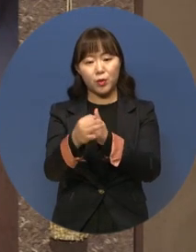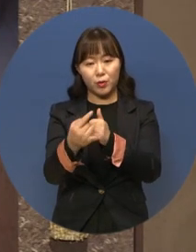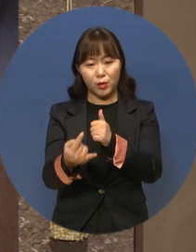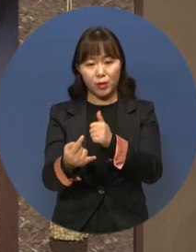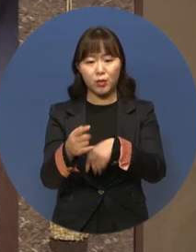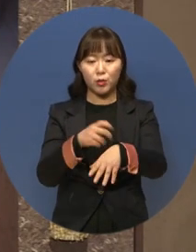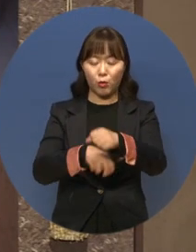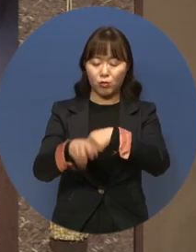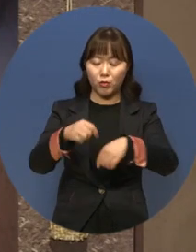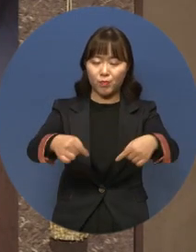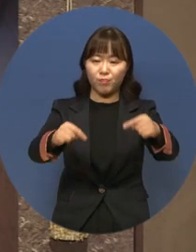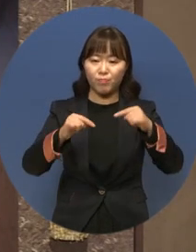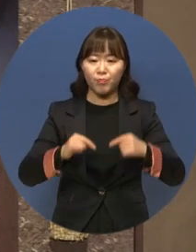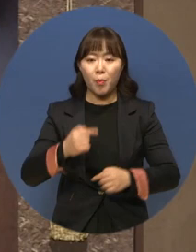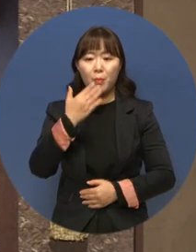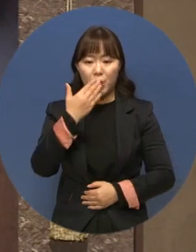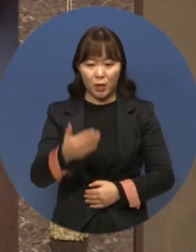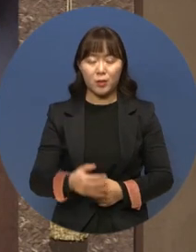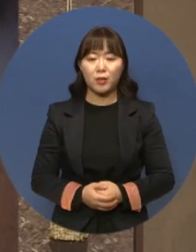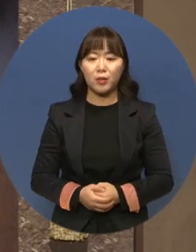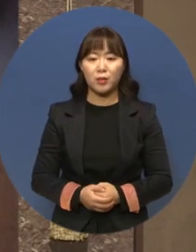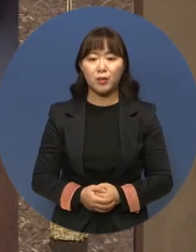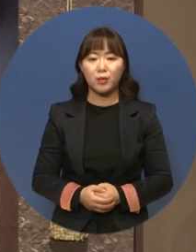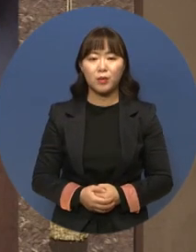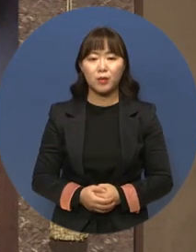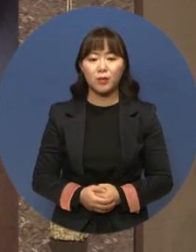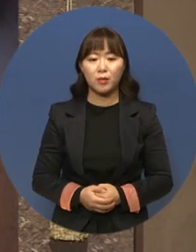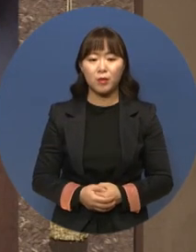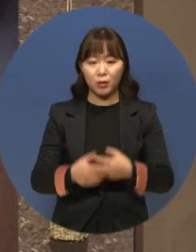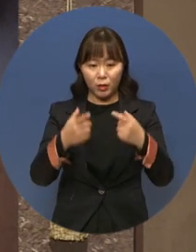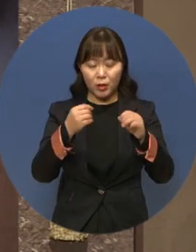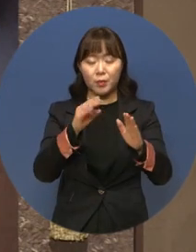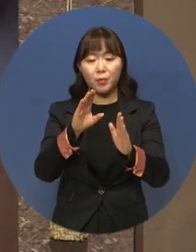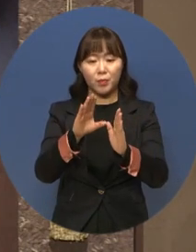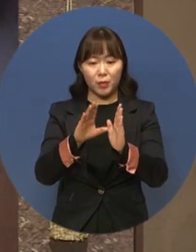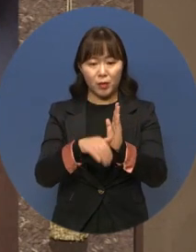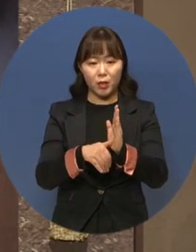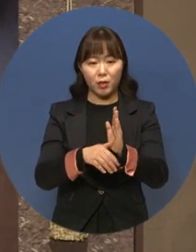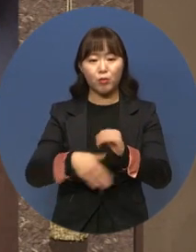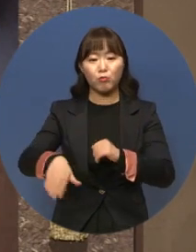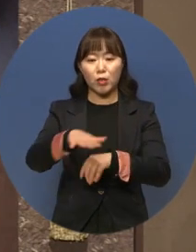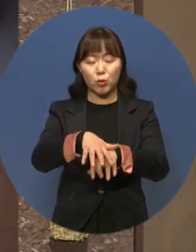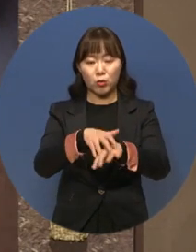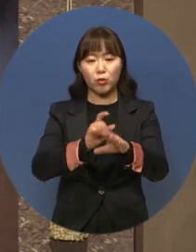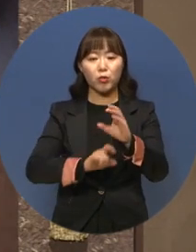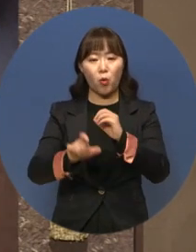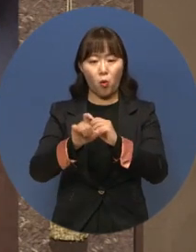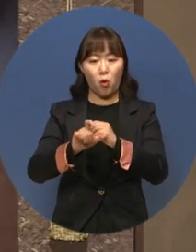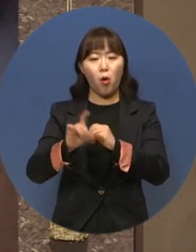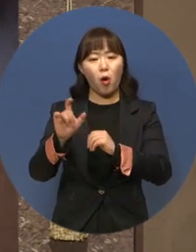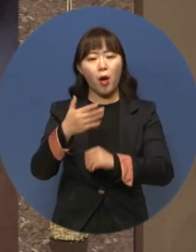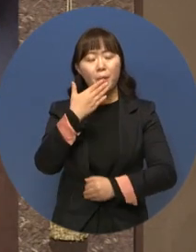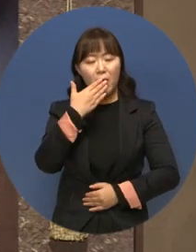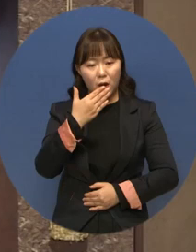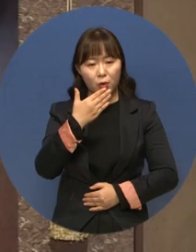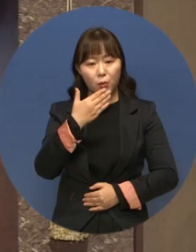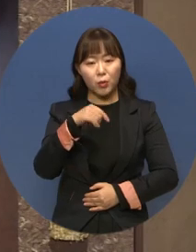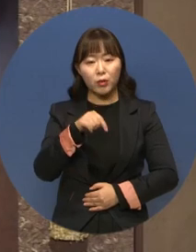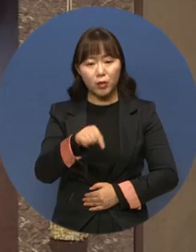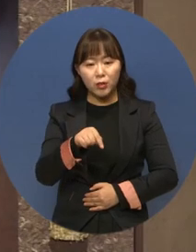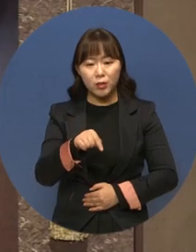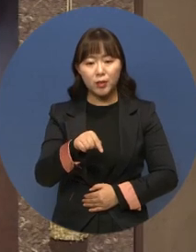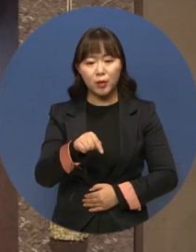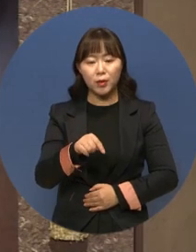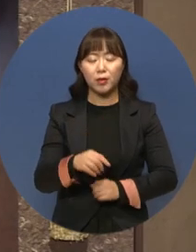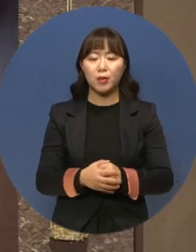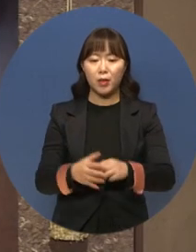적극적으로 이렇게 참여를 하게 되고 네. 그리고 그렇게 했을 때 저희 조직도 강화되고 네네. 조직 강화가 바로